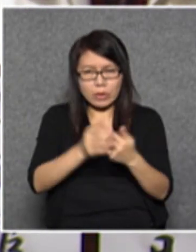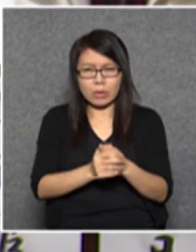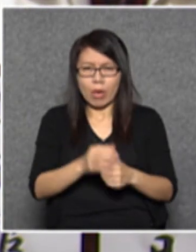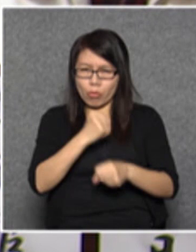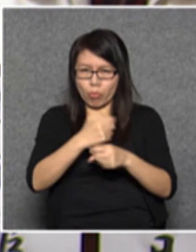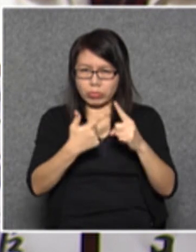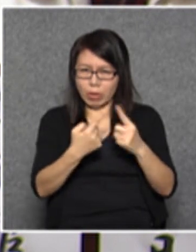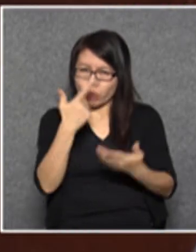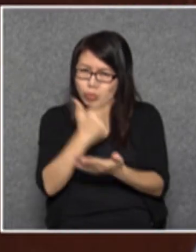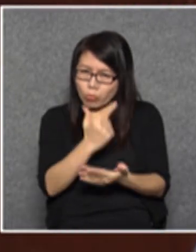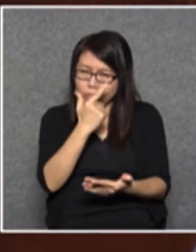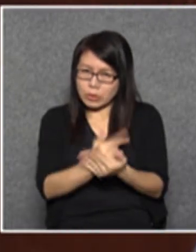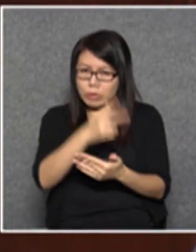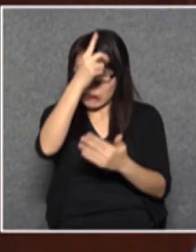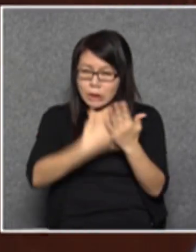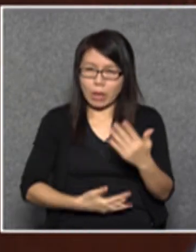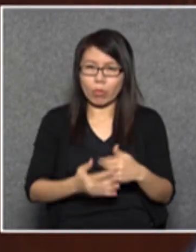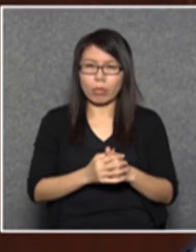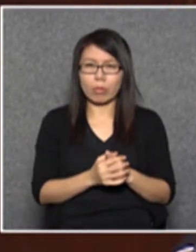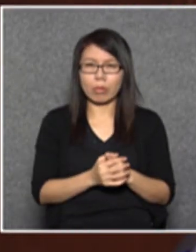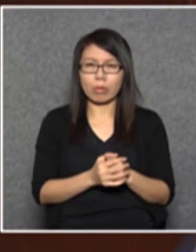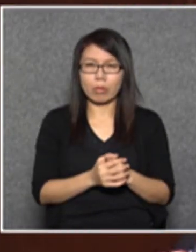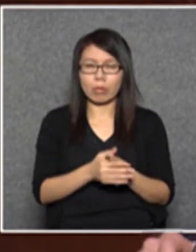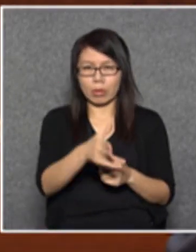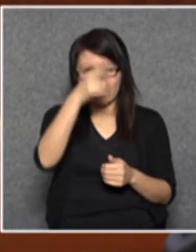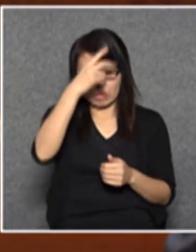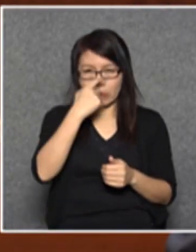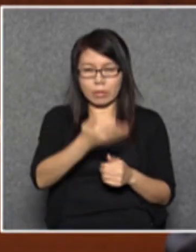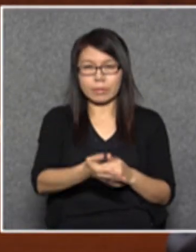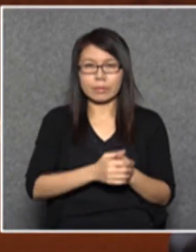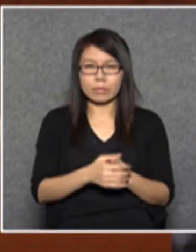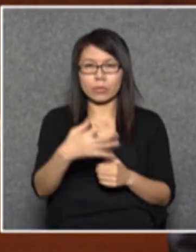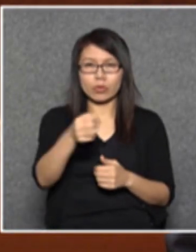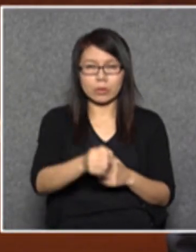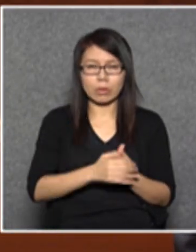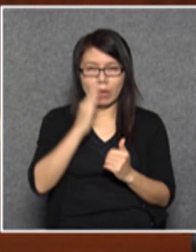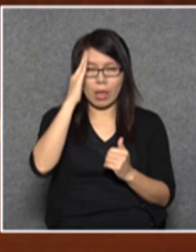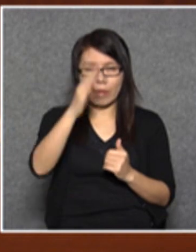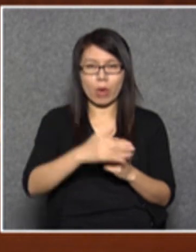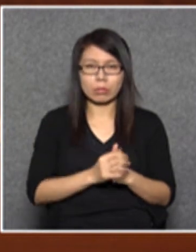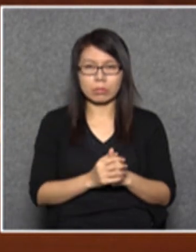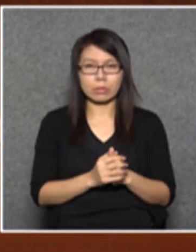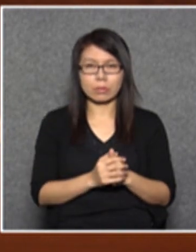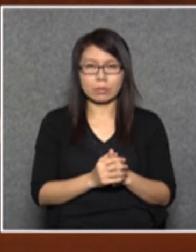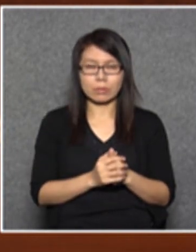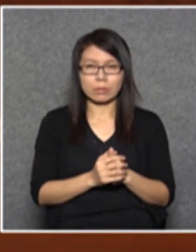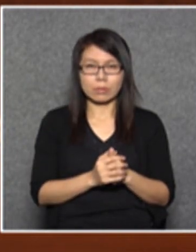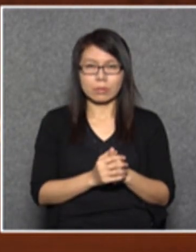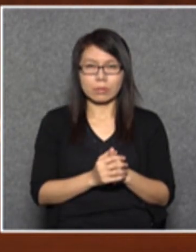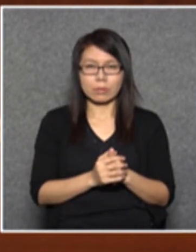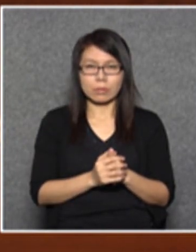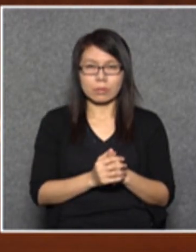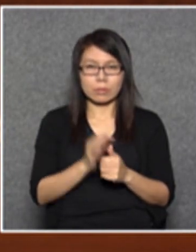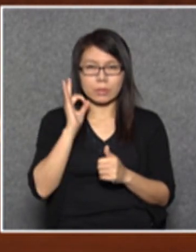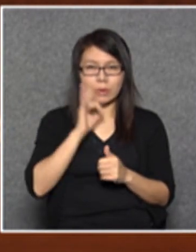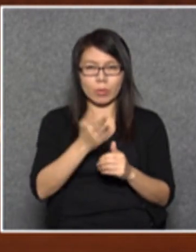民生政策咧？ 行政長官， 主席，我哋好希望咧喺3個禮拜